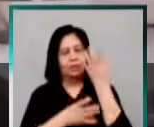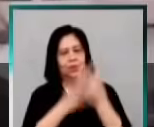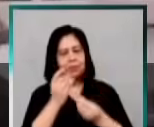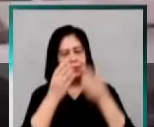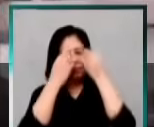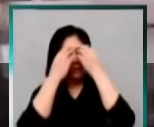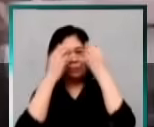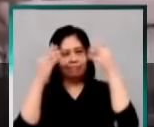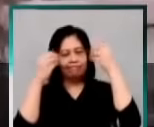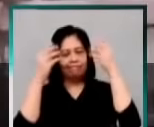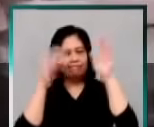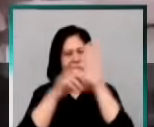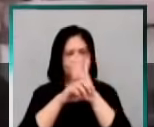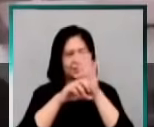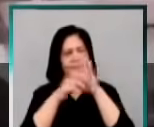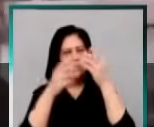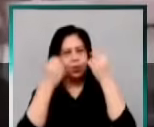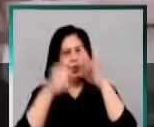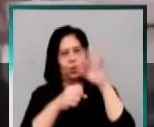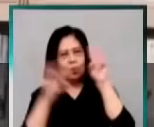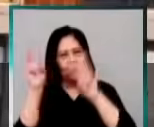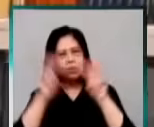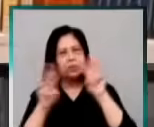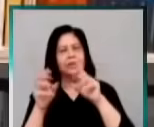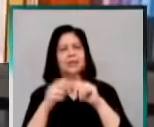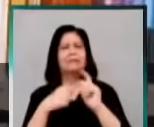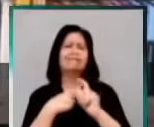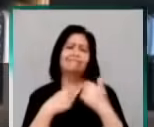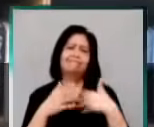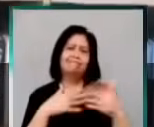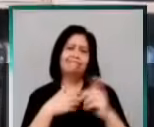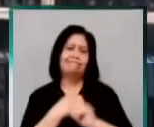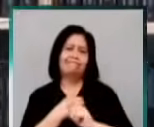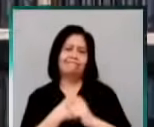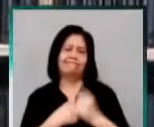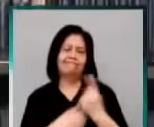mga worries or whatever, kahit temporary lang.